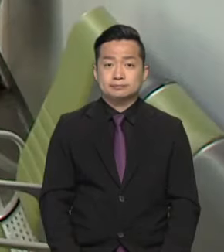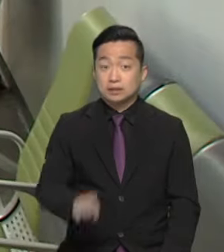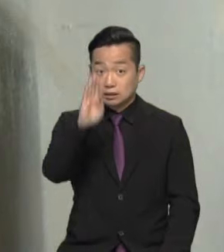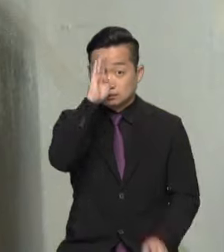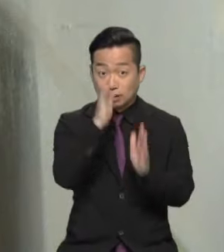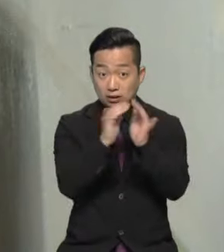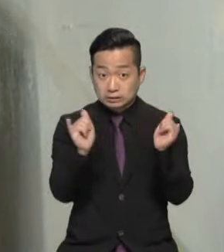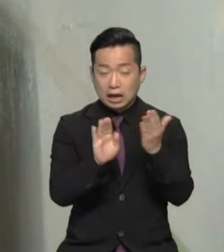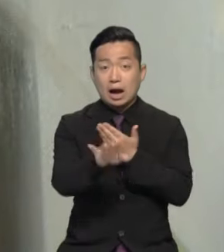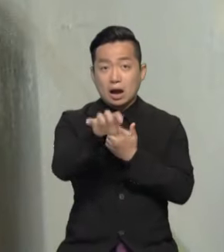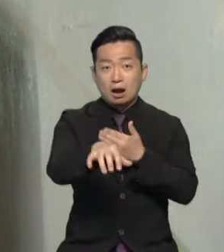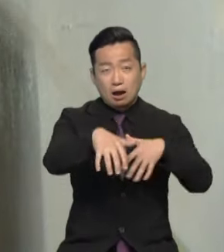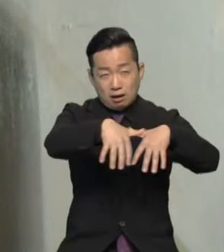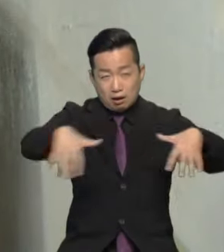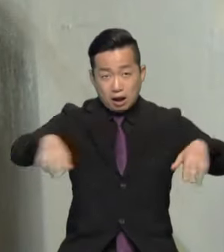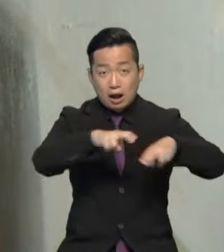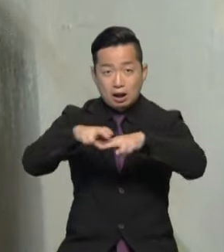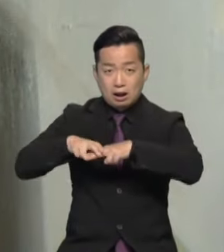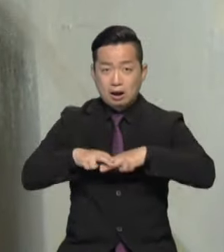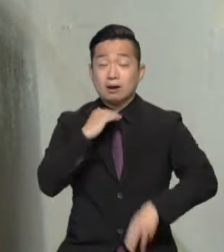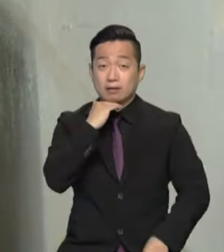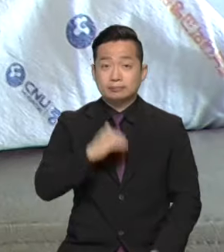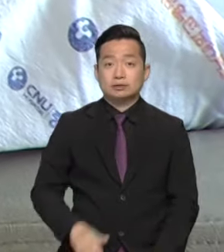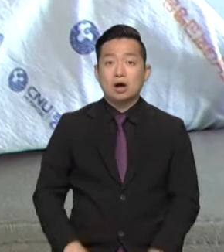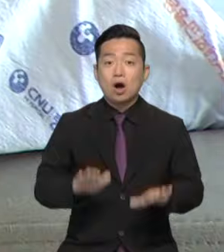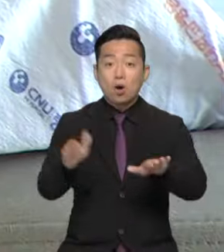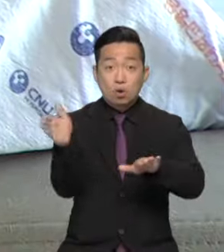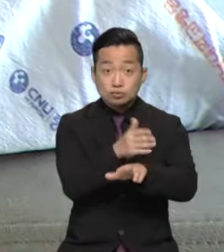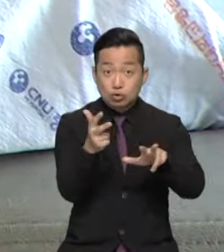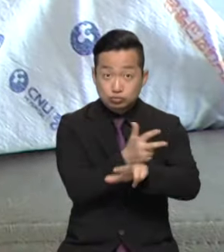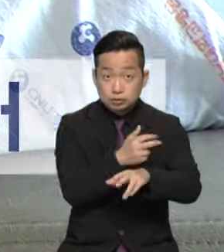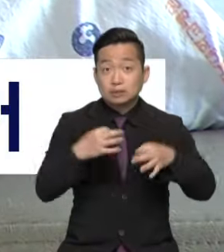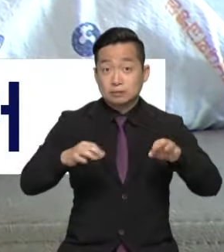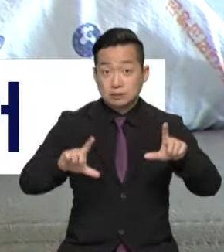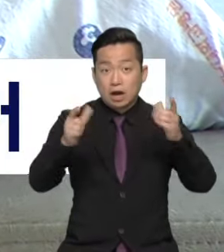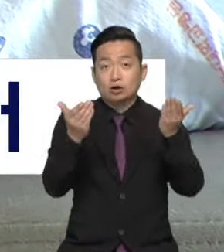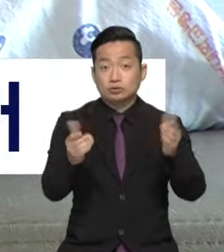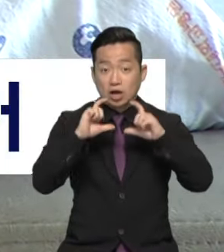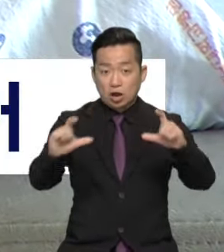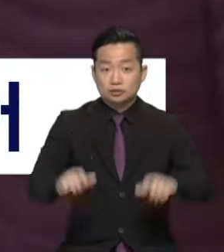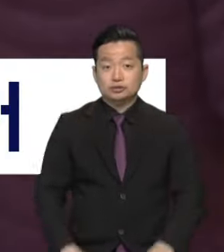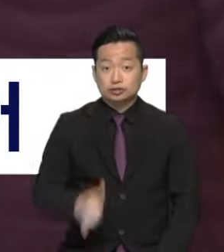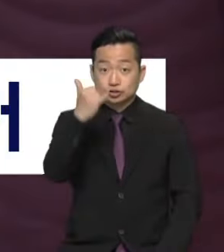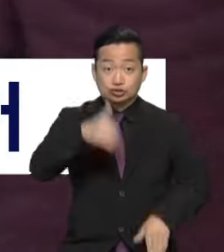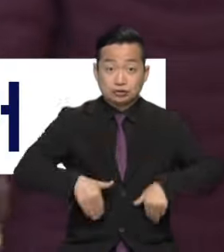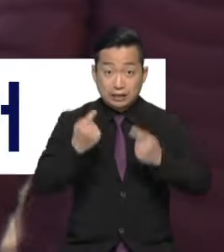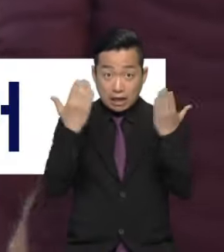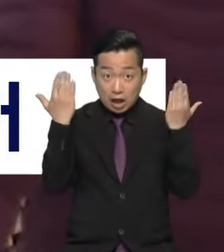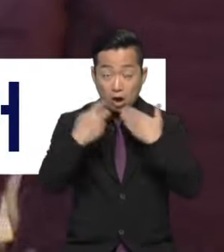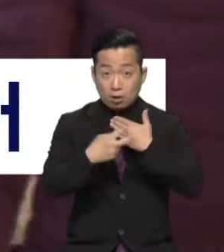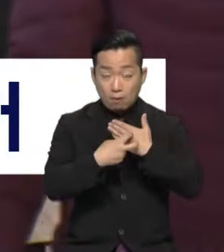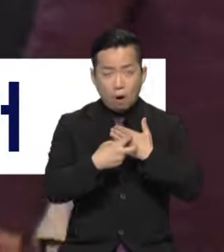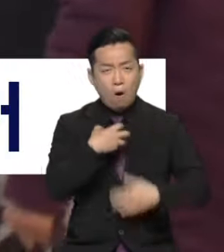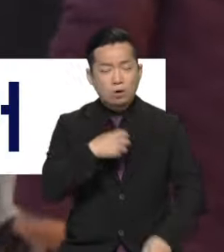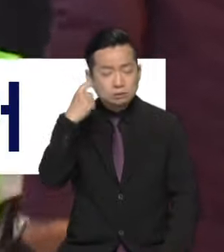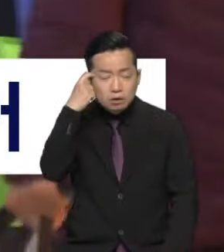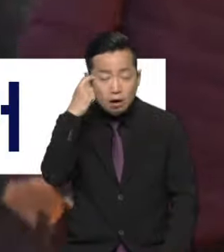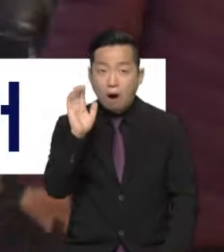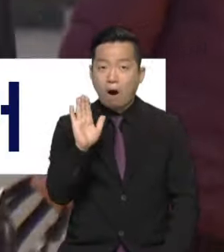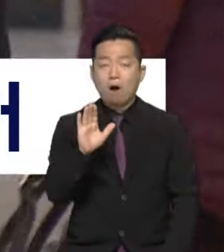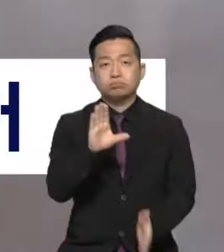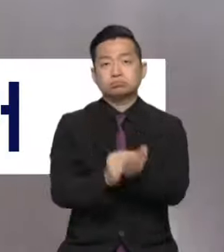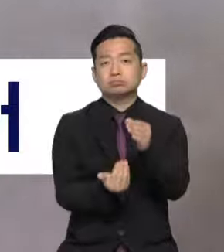환자들이 진료실 앞에 앉아 차례를 기다립니다. 오늘부터 매주 금요일 휴진을 선언한 충남대병원에선 우려와 달리 혼란은